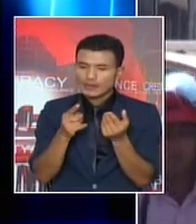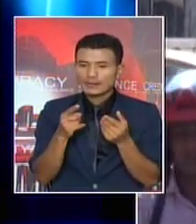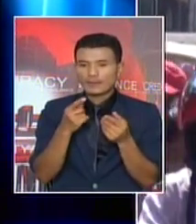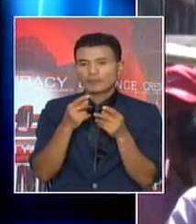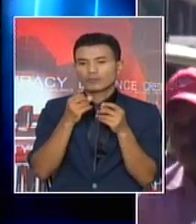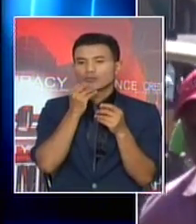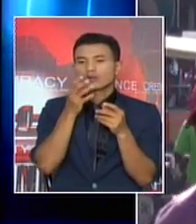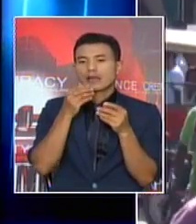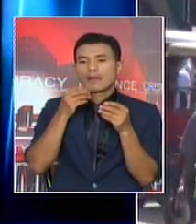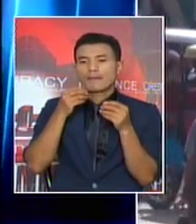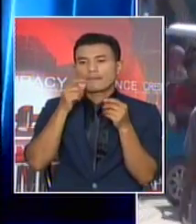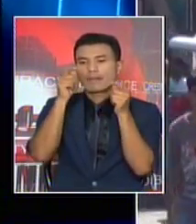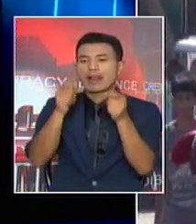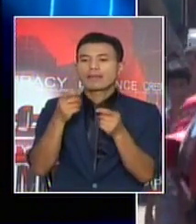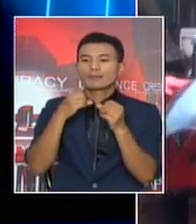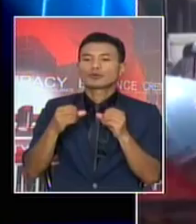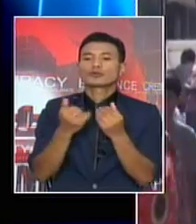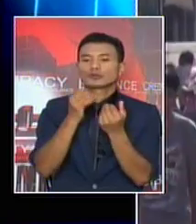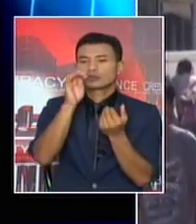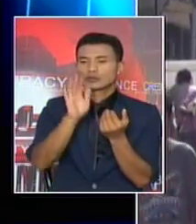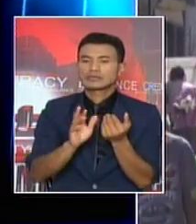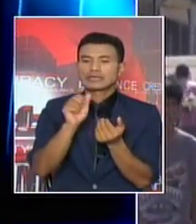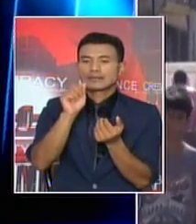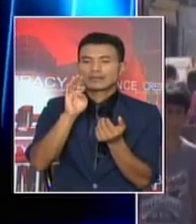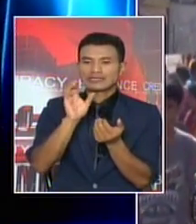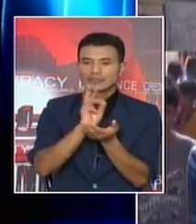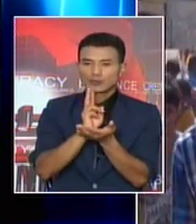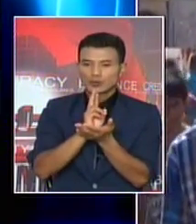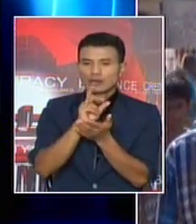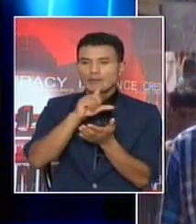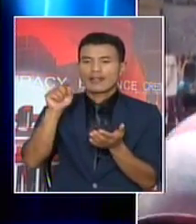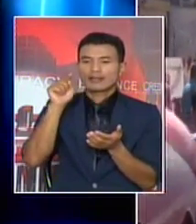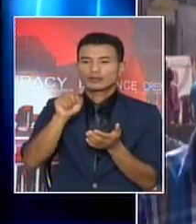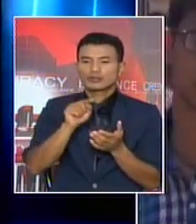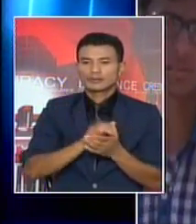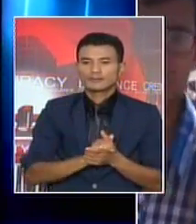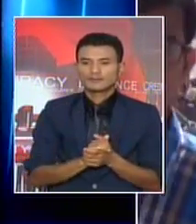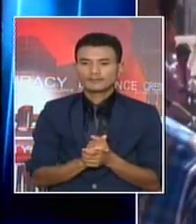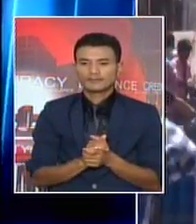फुलका माला प्रयोग गर्न सकिन्छ। एबिसी रिपोर्टर कृष्ण ओली, नेपालगञ्ज।